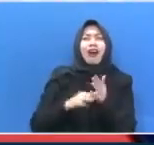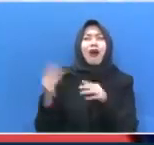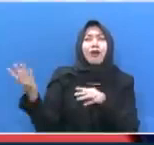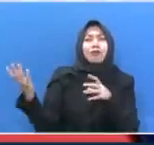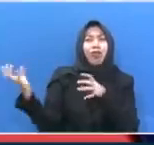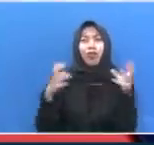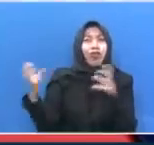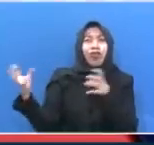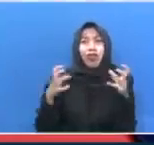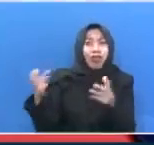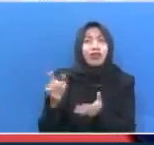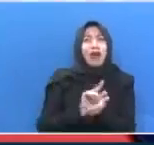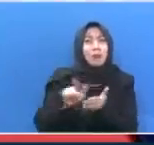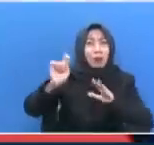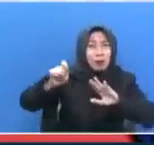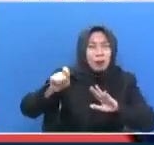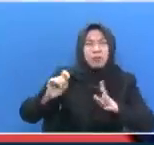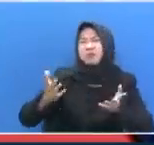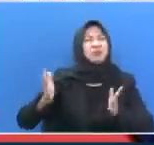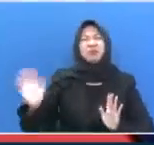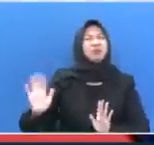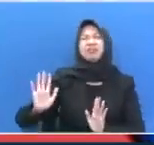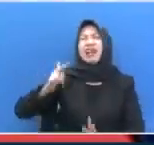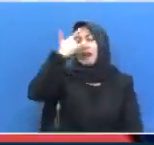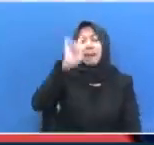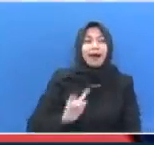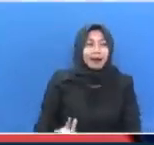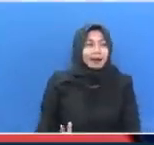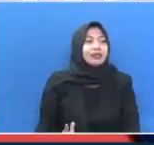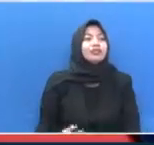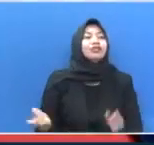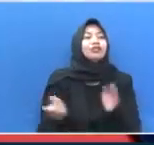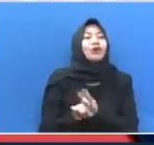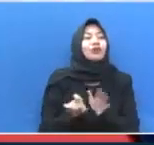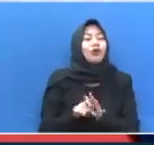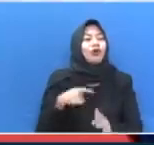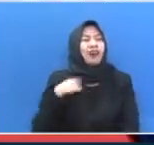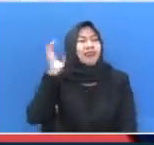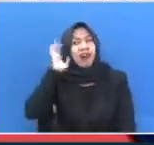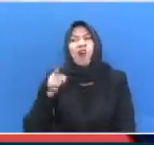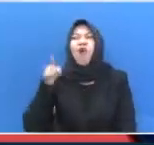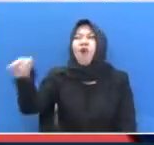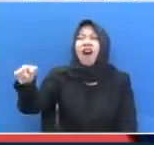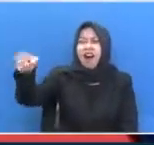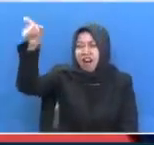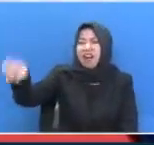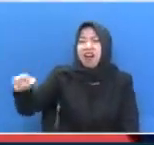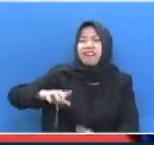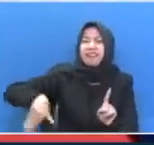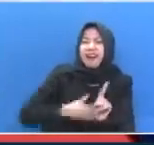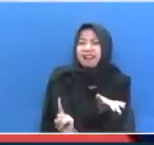harus dibawa ke persoalan-persoalan hukum bahwa politik misalnya kita sering mendengar istilah dikhianati istilah